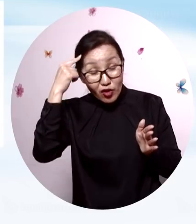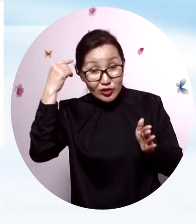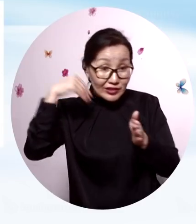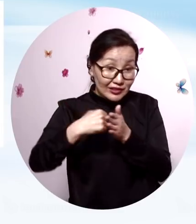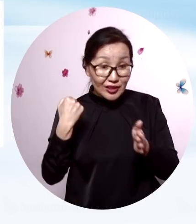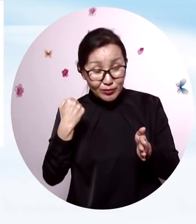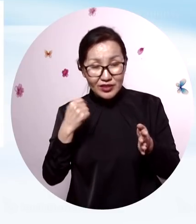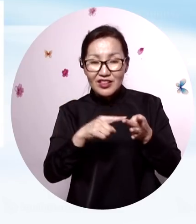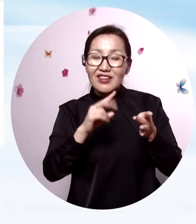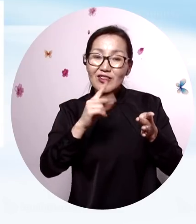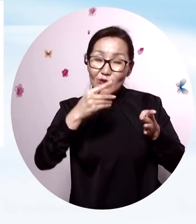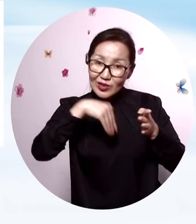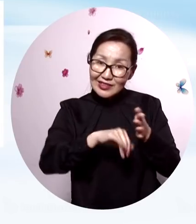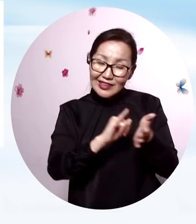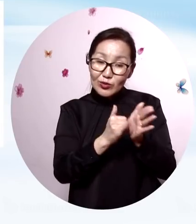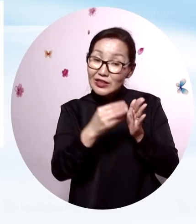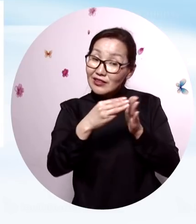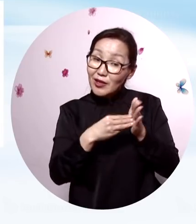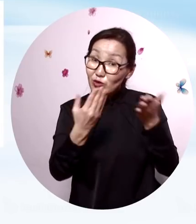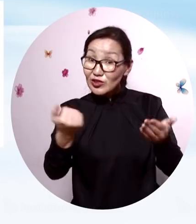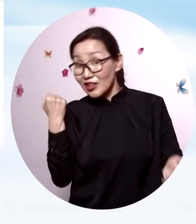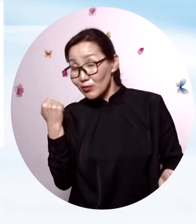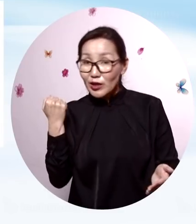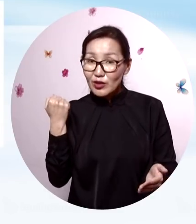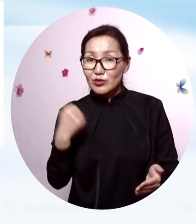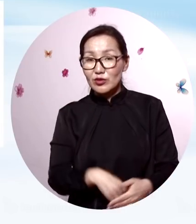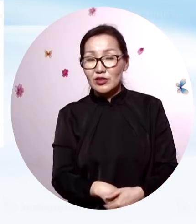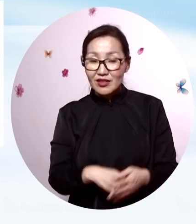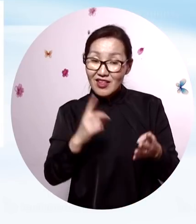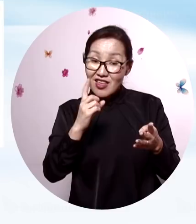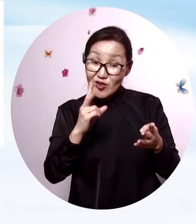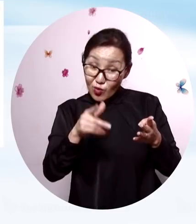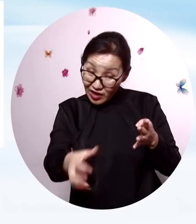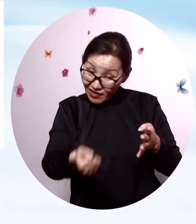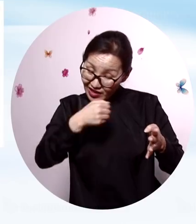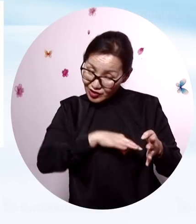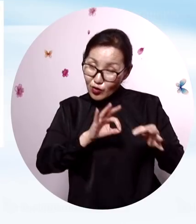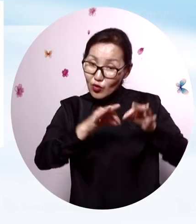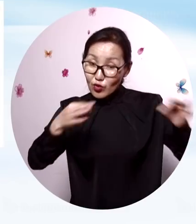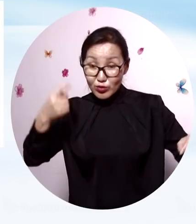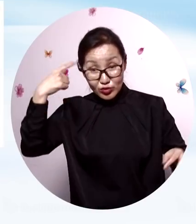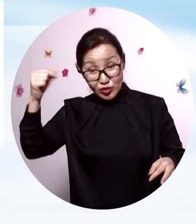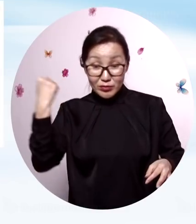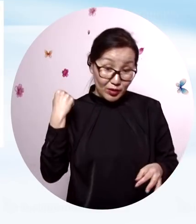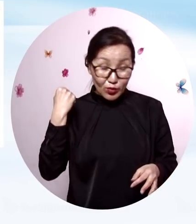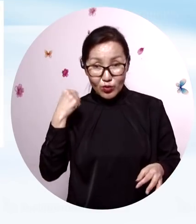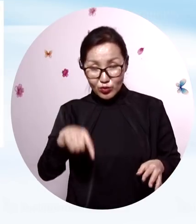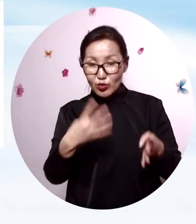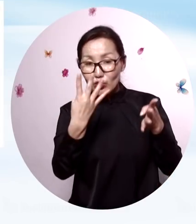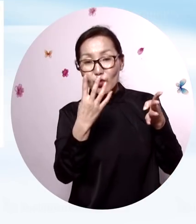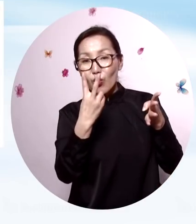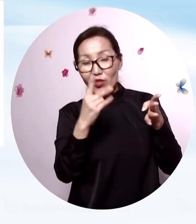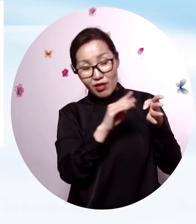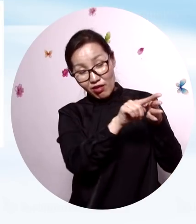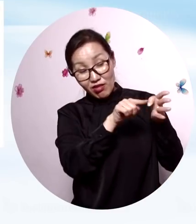эсэх. Хэлцүүгийн далд утгыг тайлбарлаж чадаж байгаа эсэх. Хэлцүүгээ ашиглан өгүүлбэр зохиож чадаж байгаа